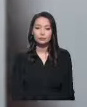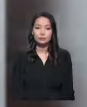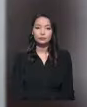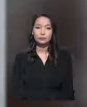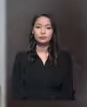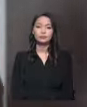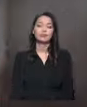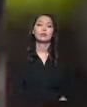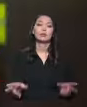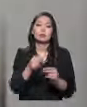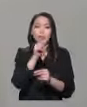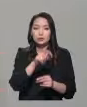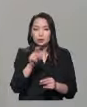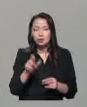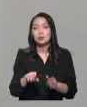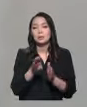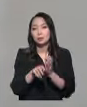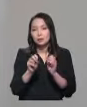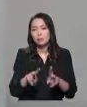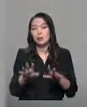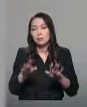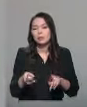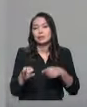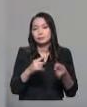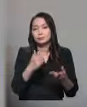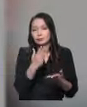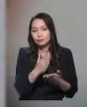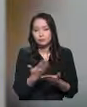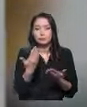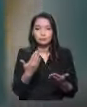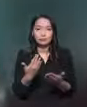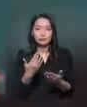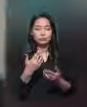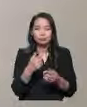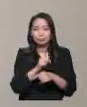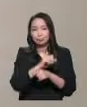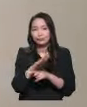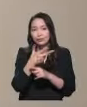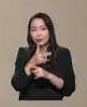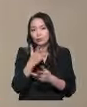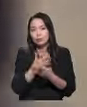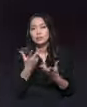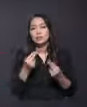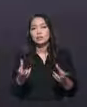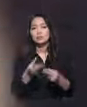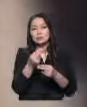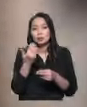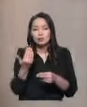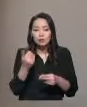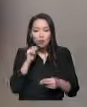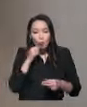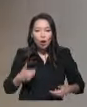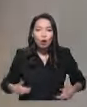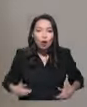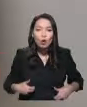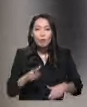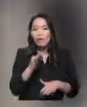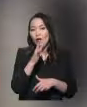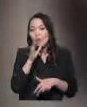Идет эвакуация населения в безопасное место. К слову, в сети завирусилось видео, где спасатель несет на спине бабушку во